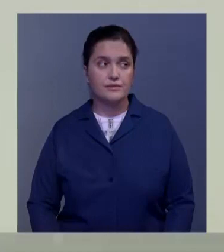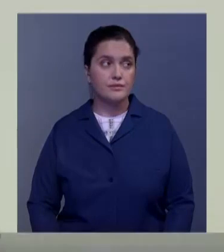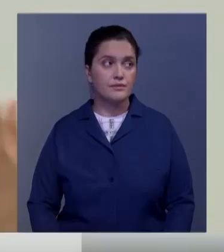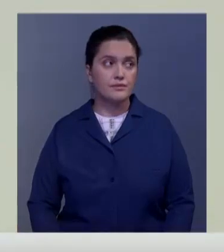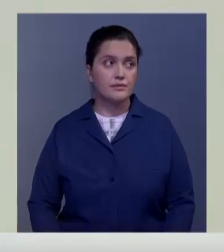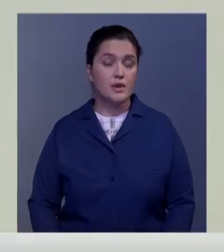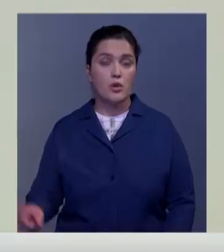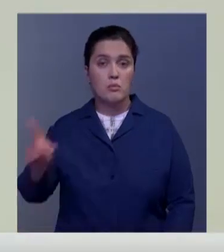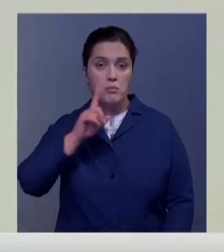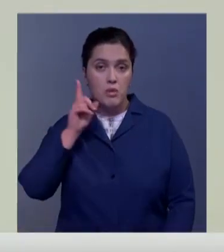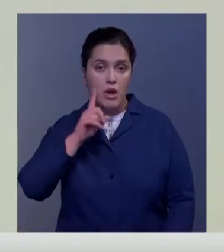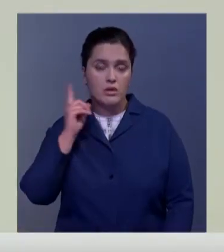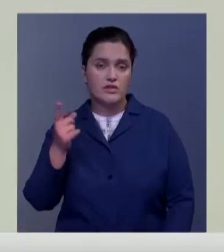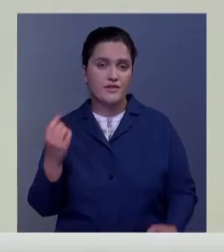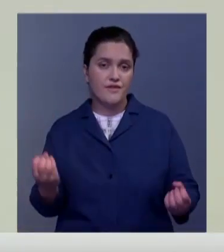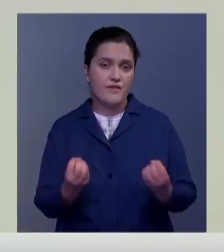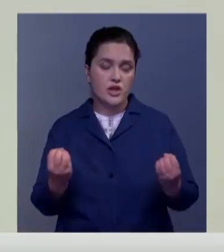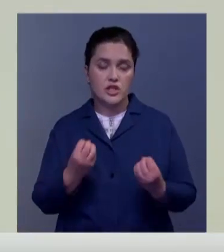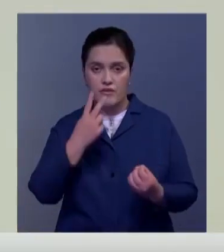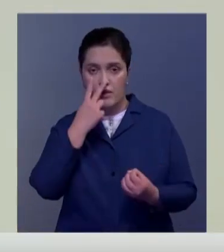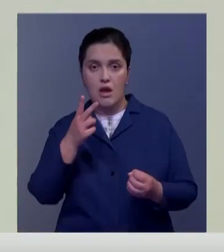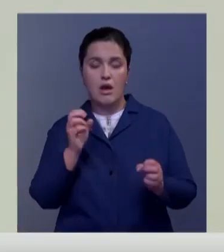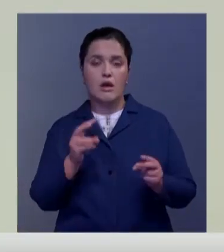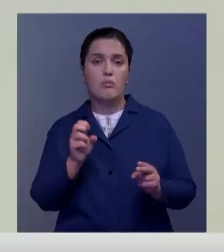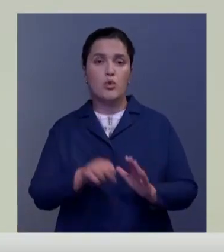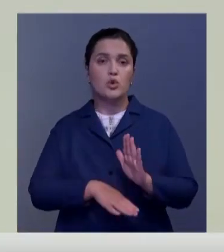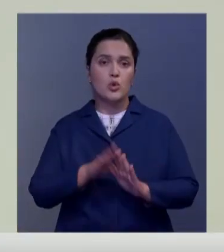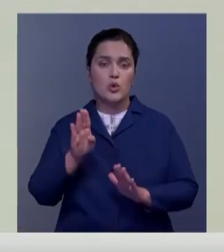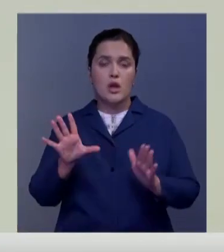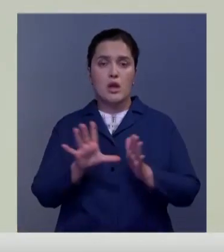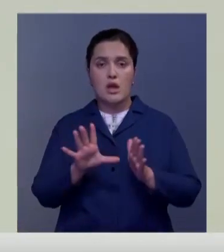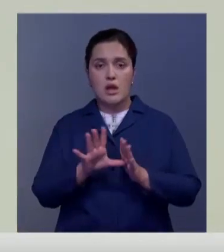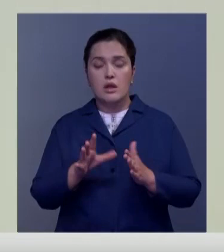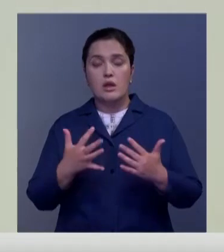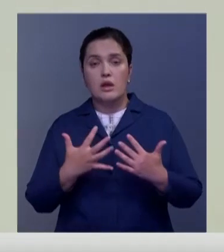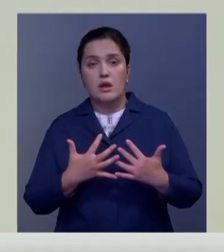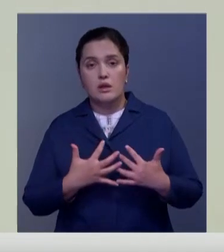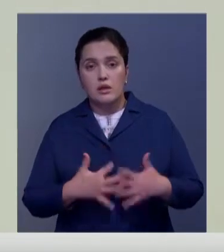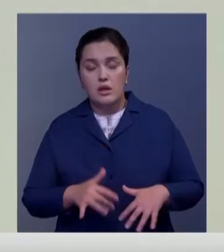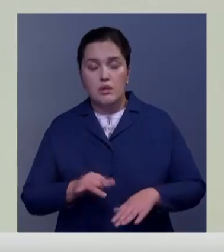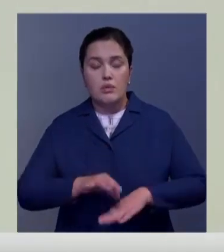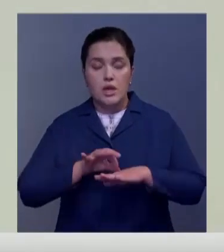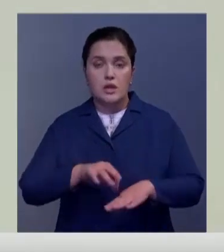можно в целом улучшить проводимую цифровизацию и проводимые работы